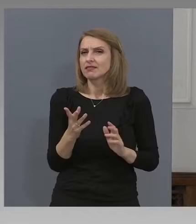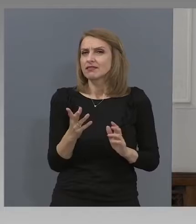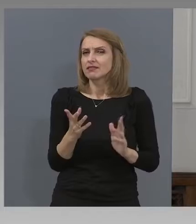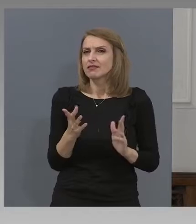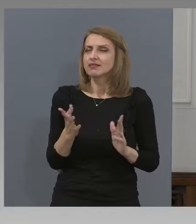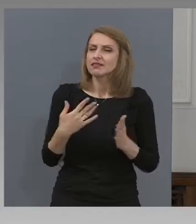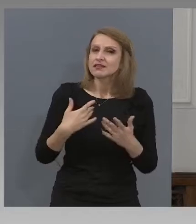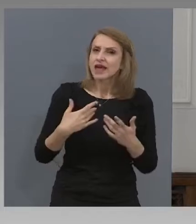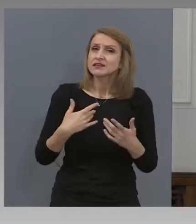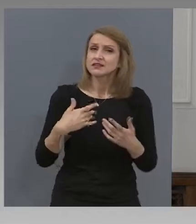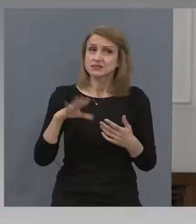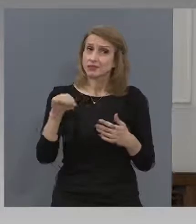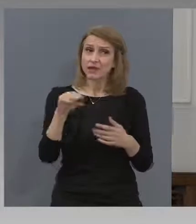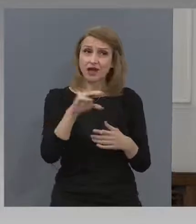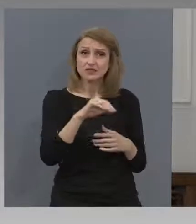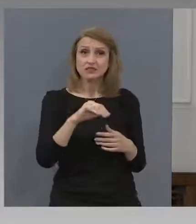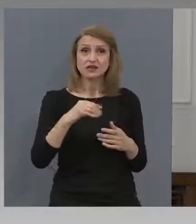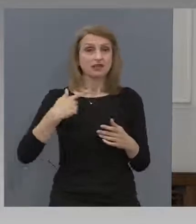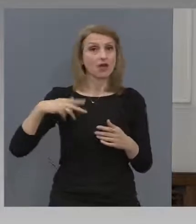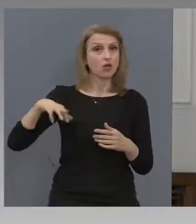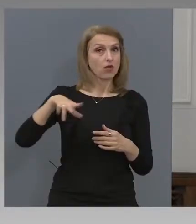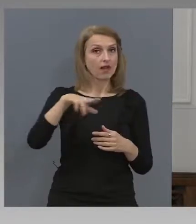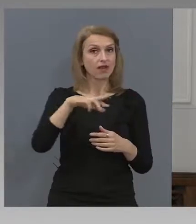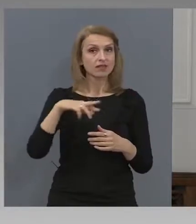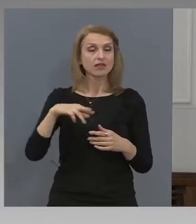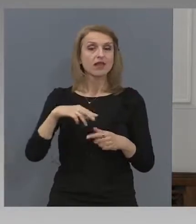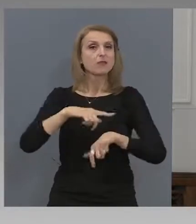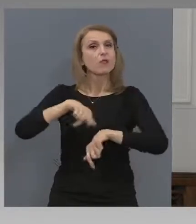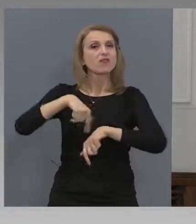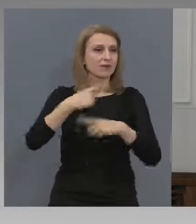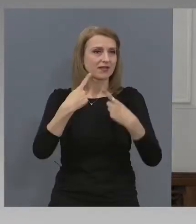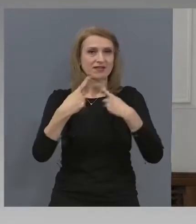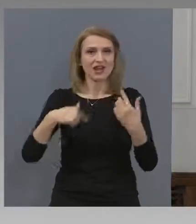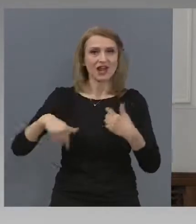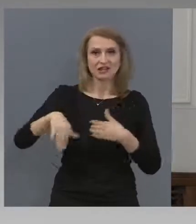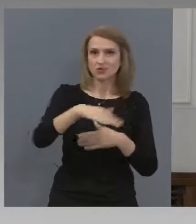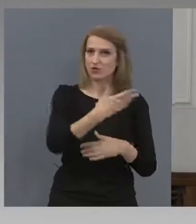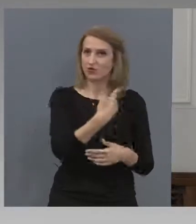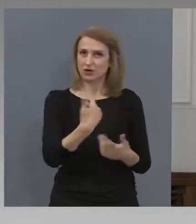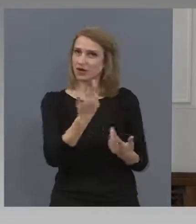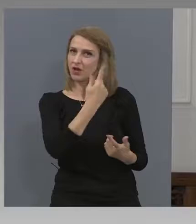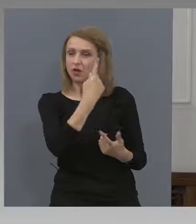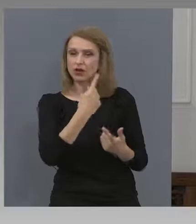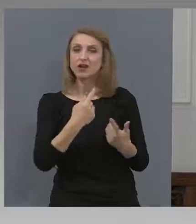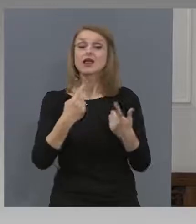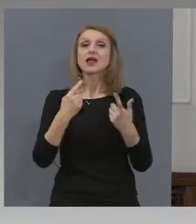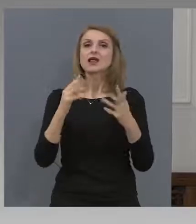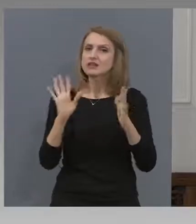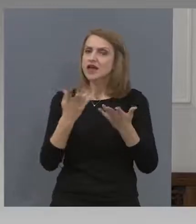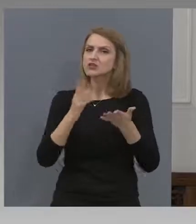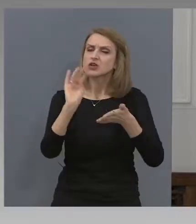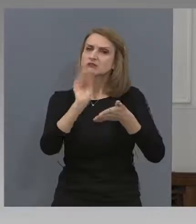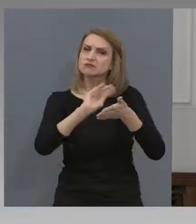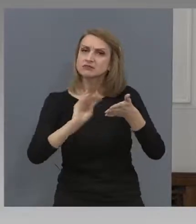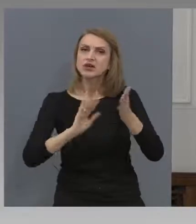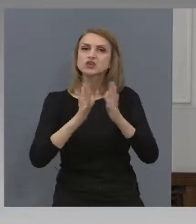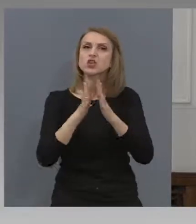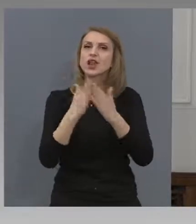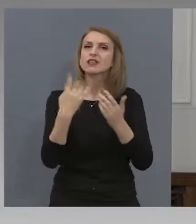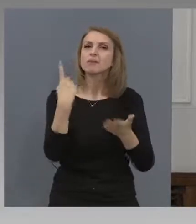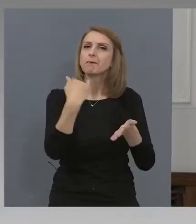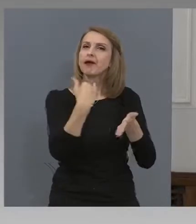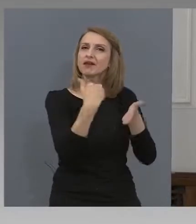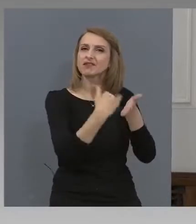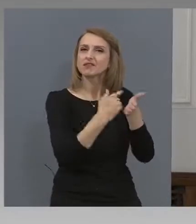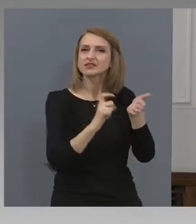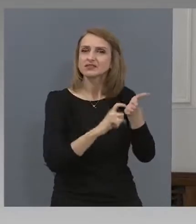даже нещо повече, аз и на колегите казах в хода на разговорите днес, дори редакцията на член 1 и изключването